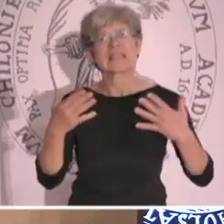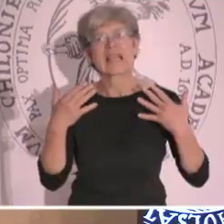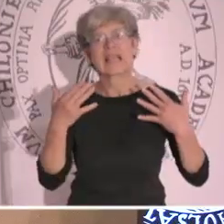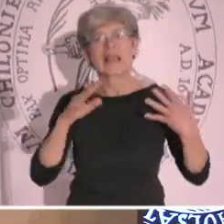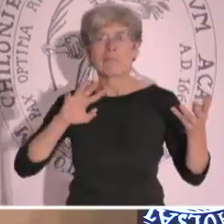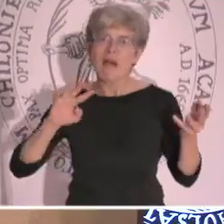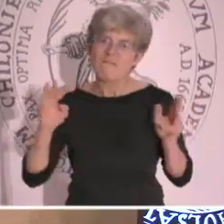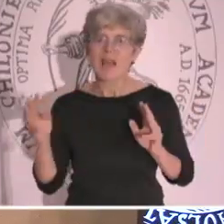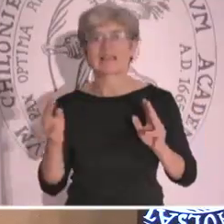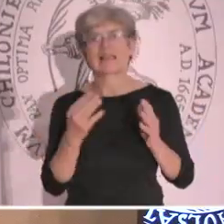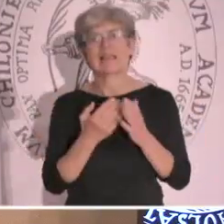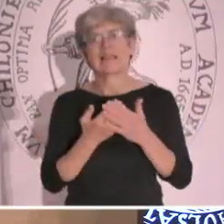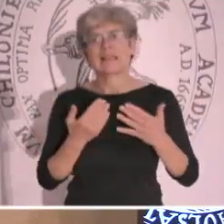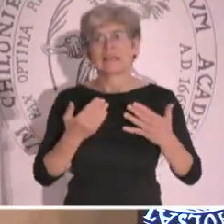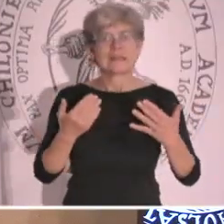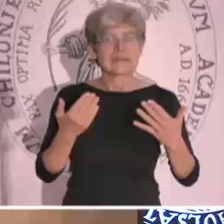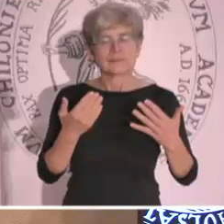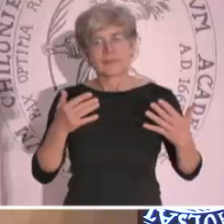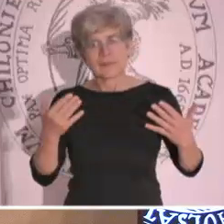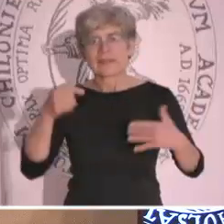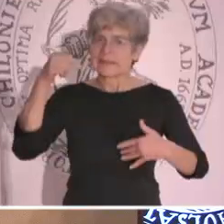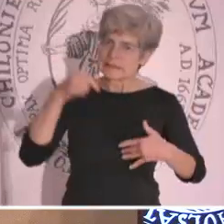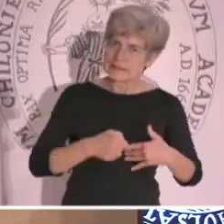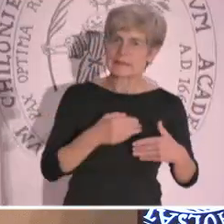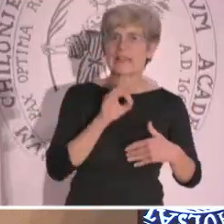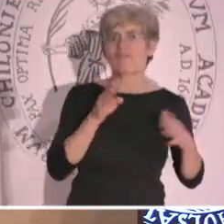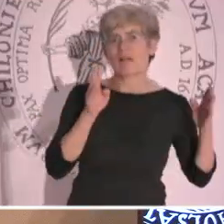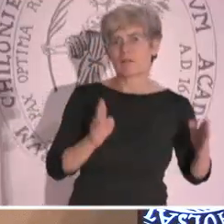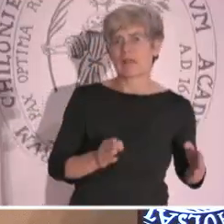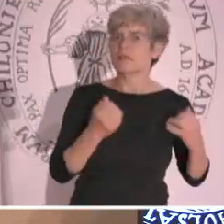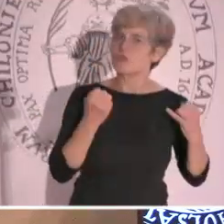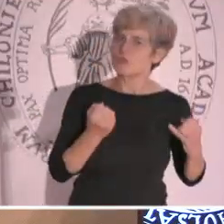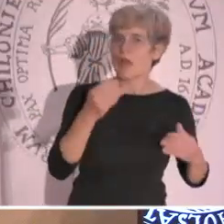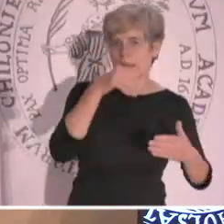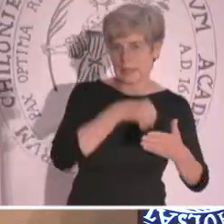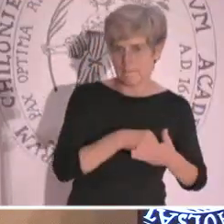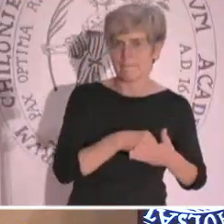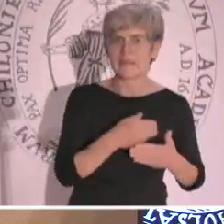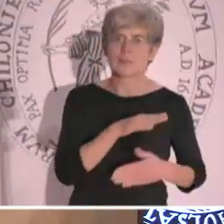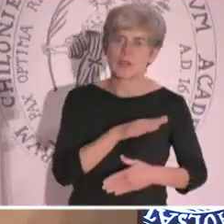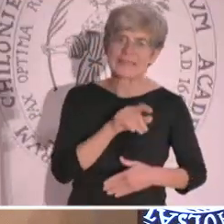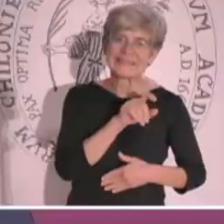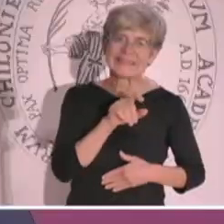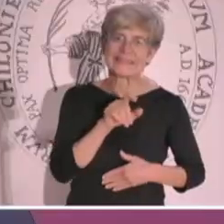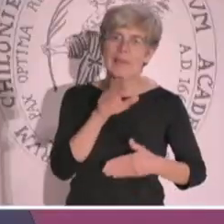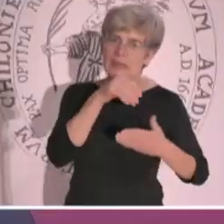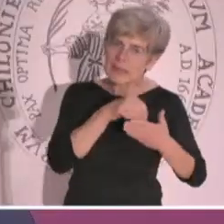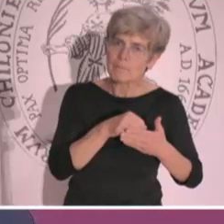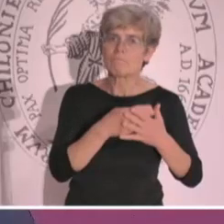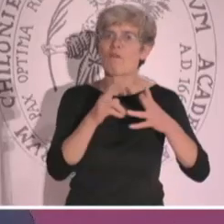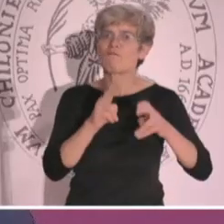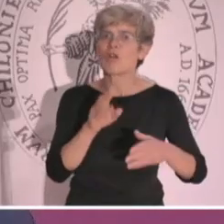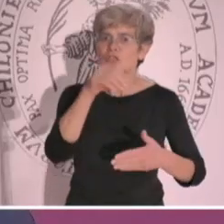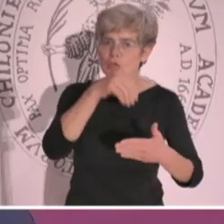wird in unserer Fakultät gelebt. In der Thematik dessen, was wir unterrichten, dessen, was wir forschen und so, wie wir